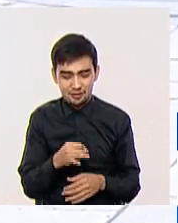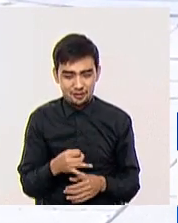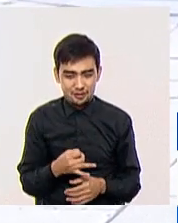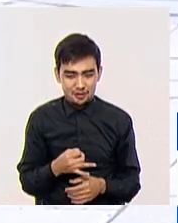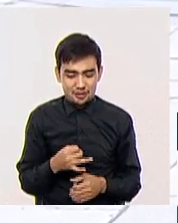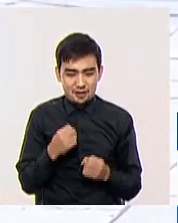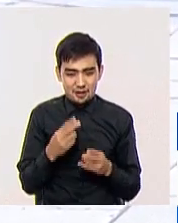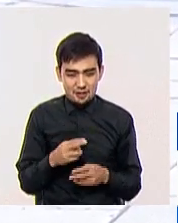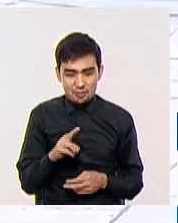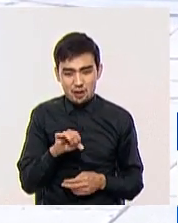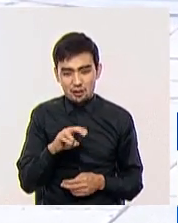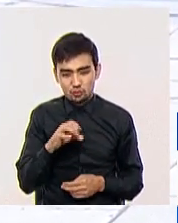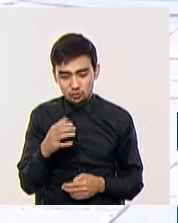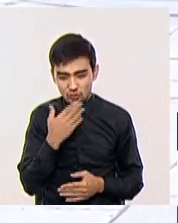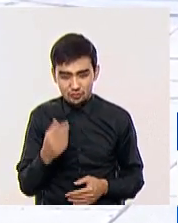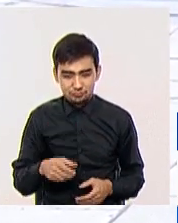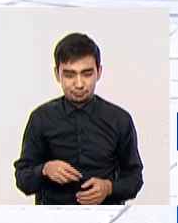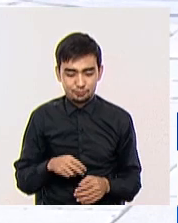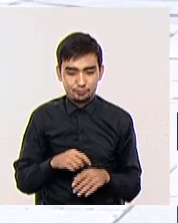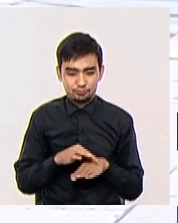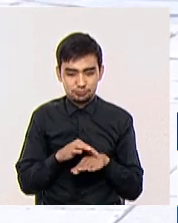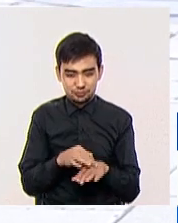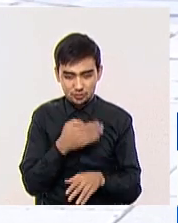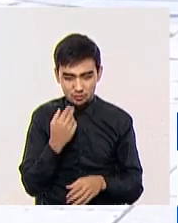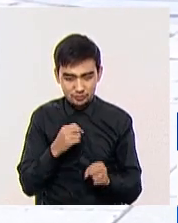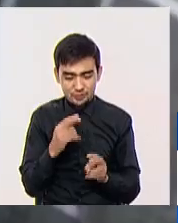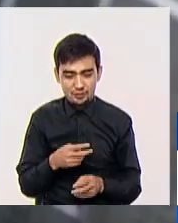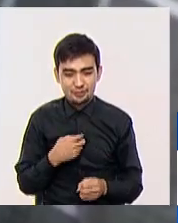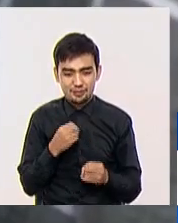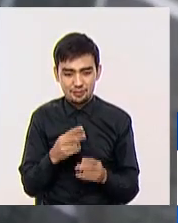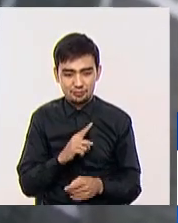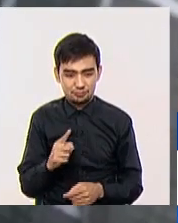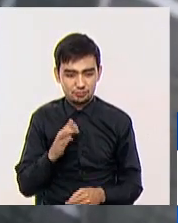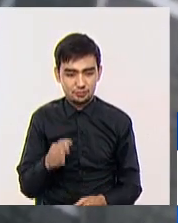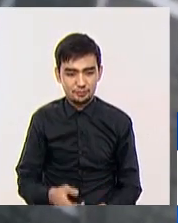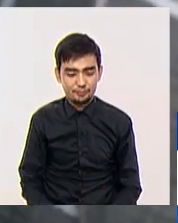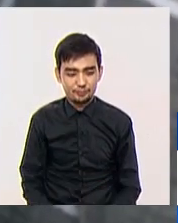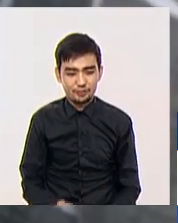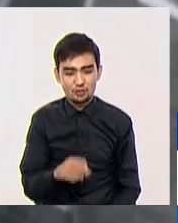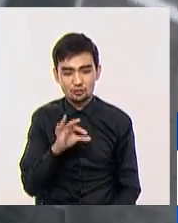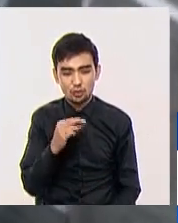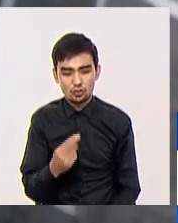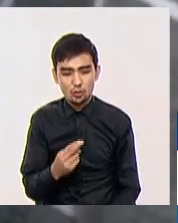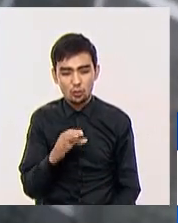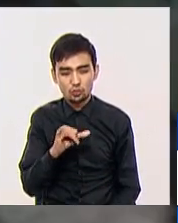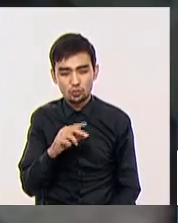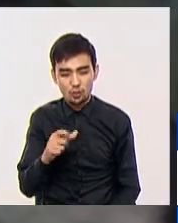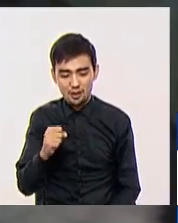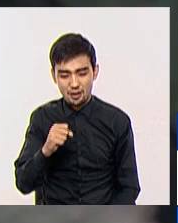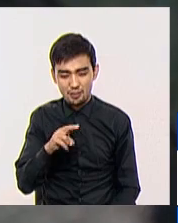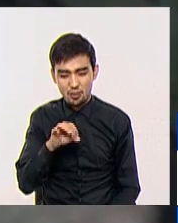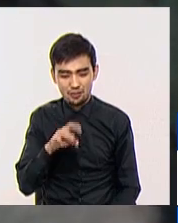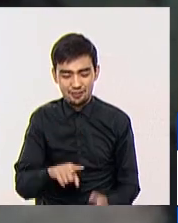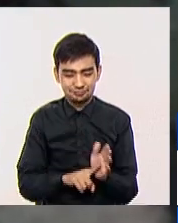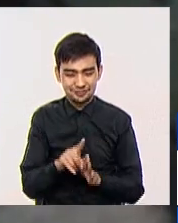недоступен, нету пануса, нету подъемника, 5 раз в день тебя затаскивают. Портал социальных услуг запустили в Казахстане в